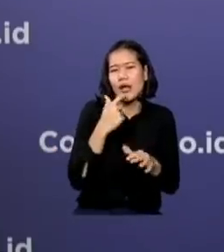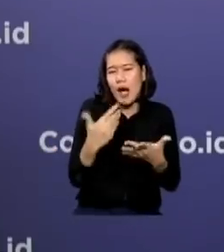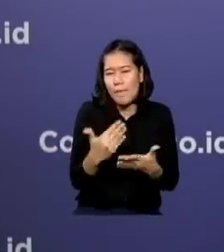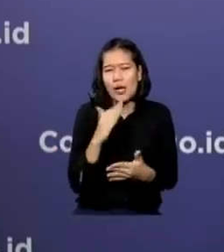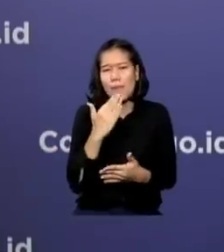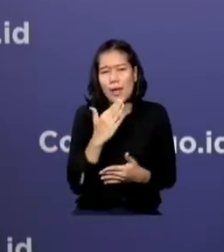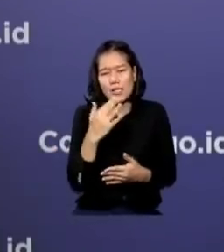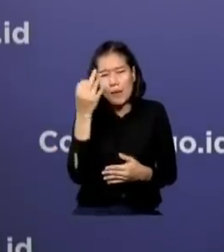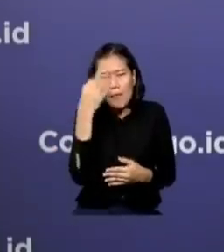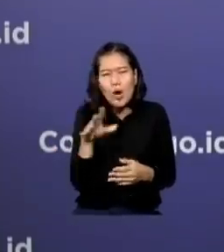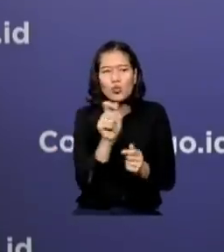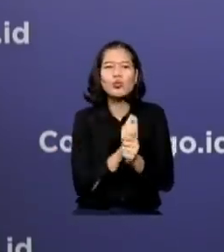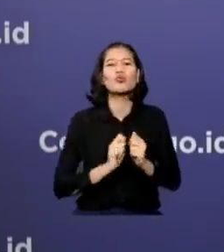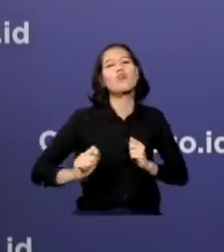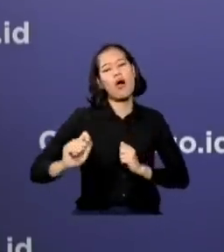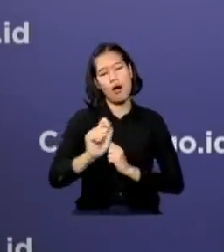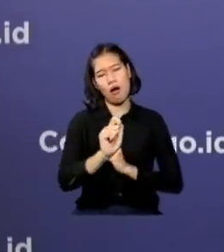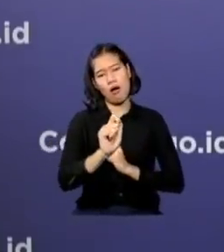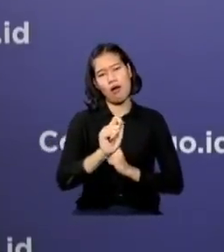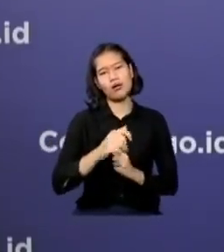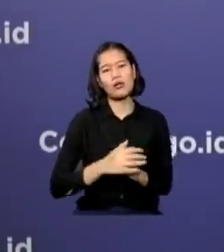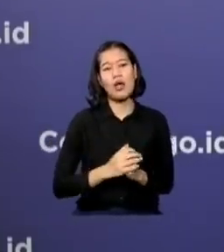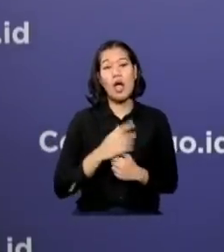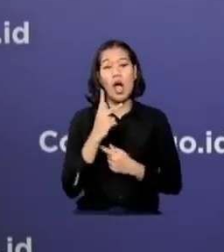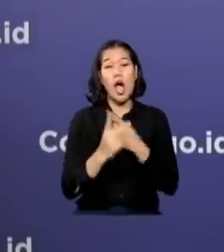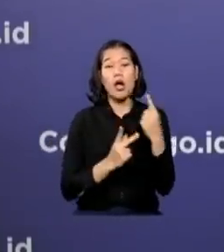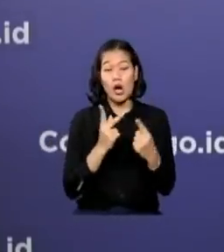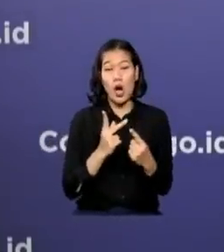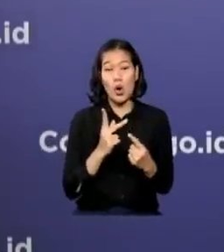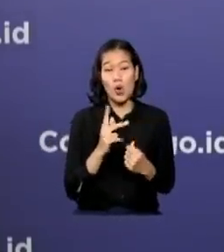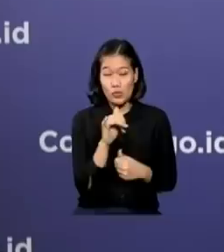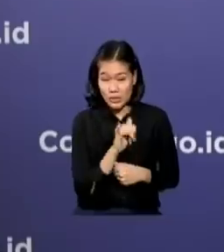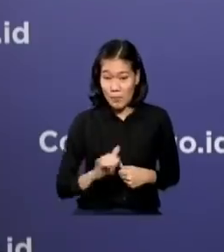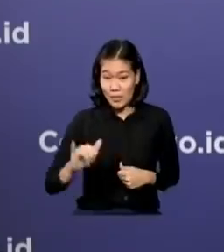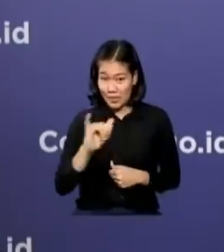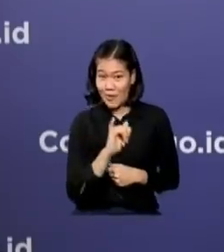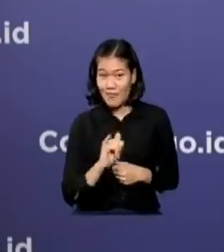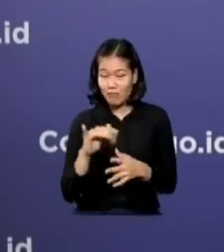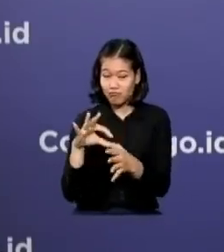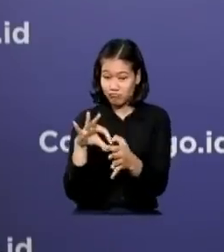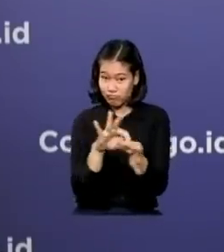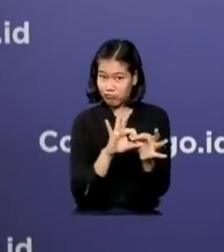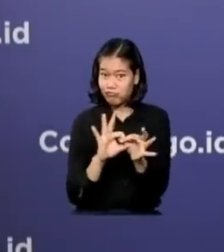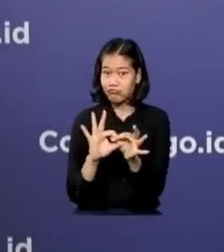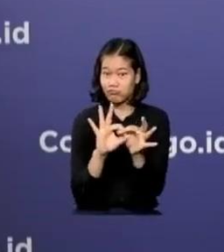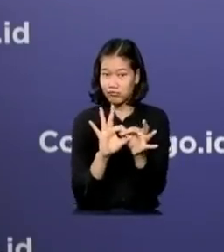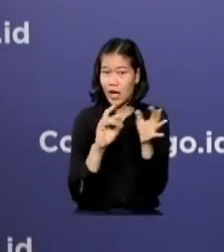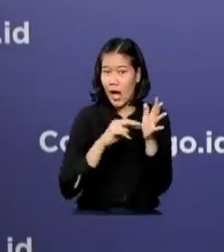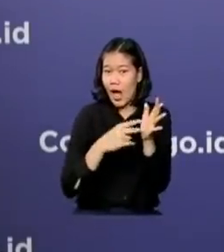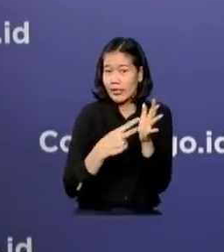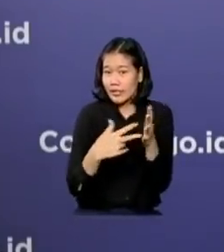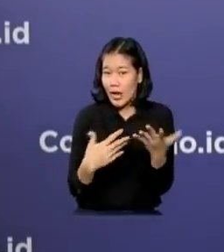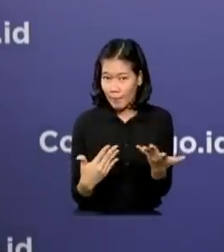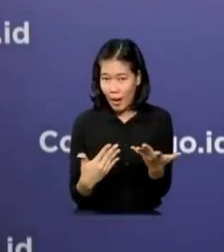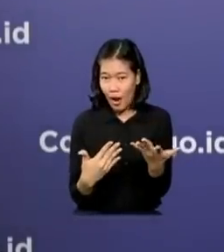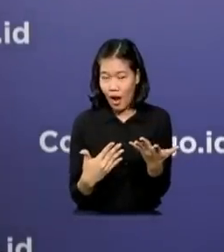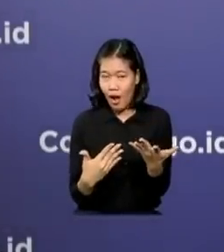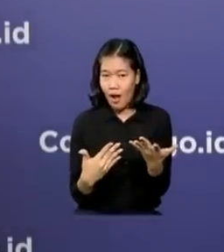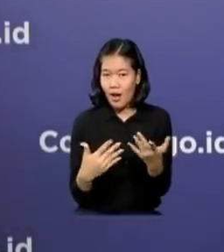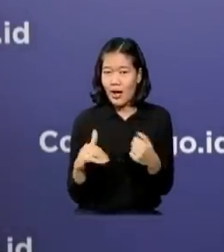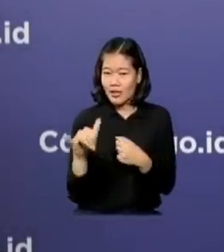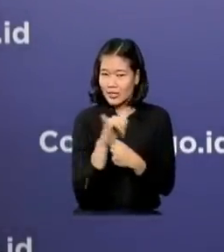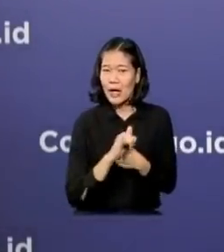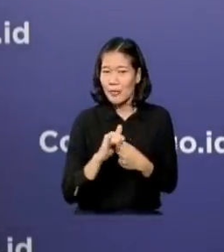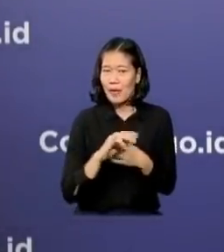pada seluruh anggotanya jika ini kita lakukan secara bersama-sama maka kita akan bersama-sama pula